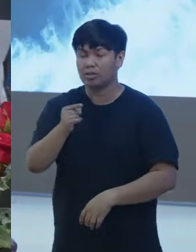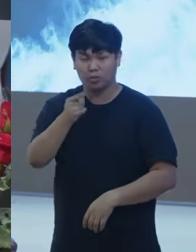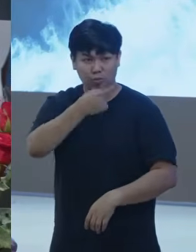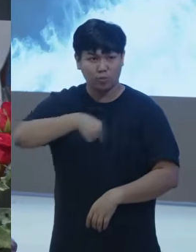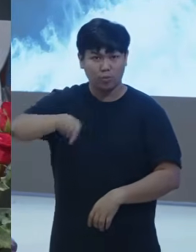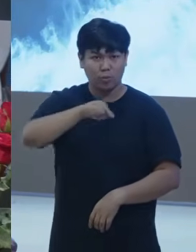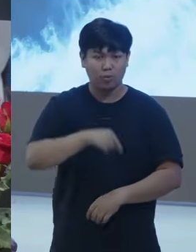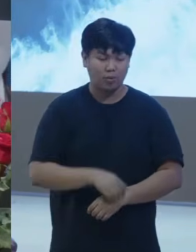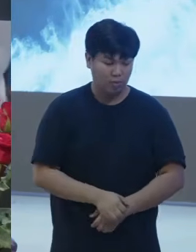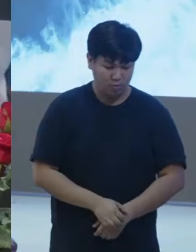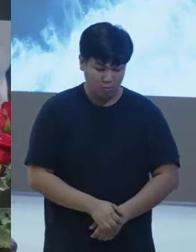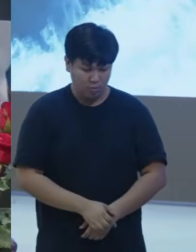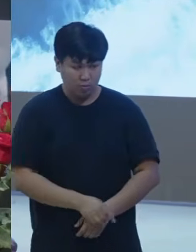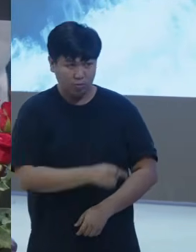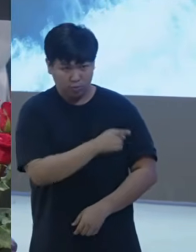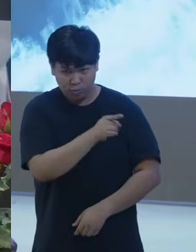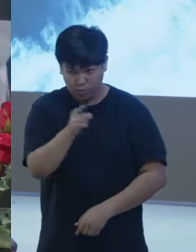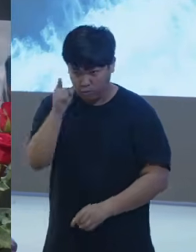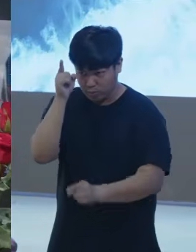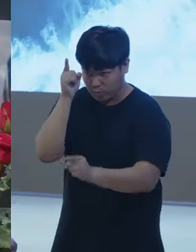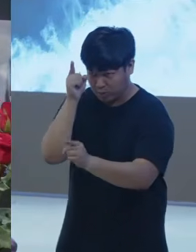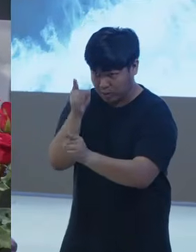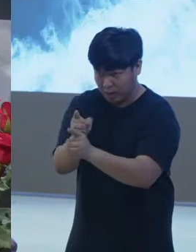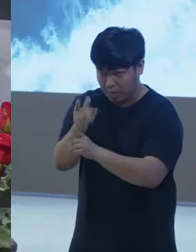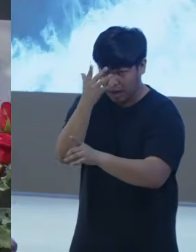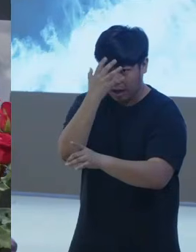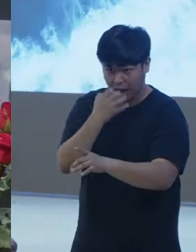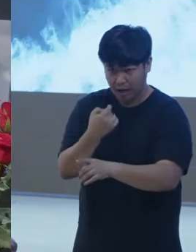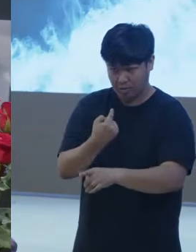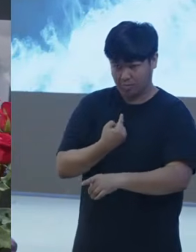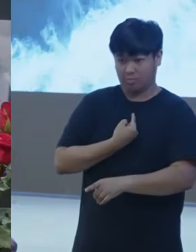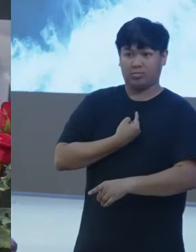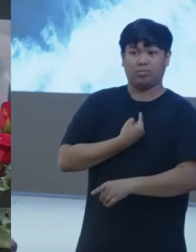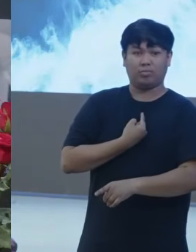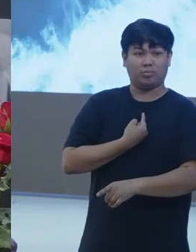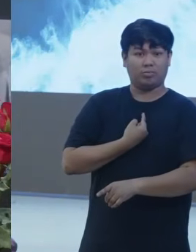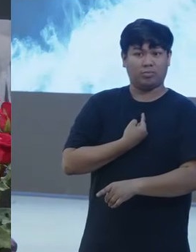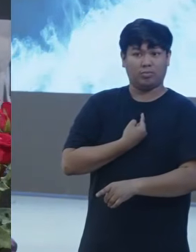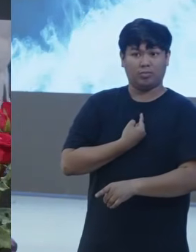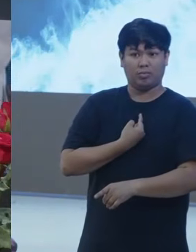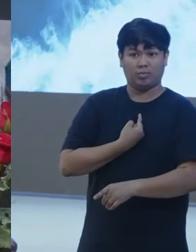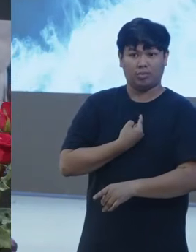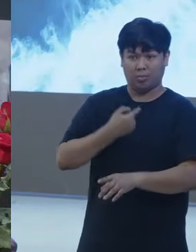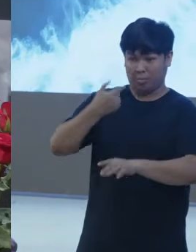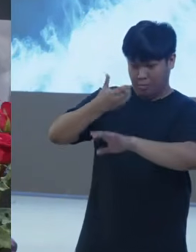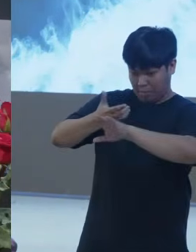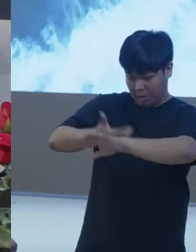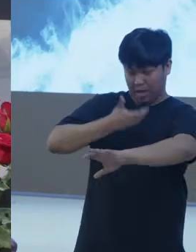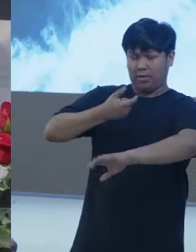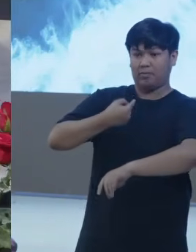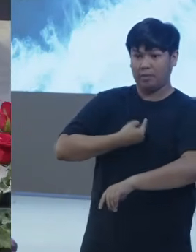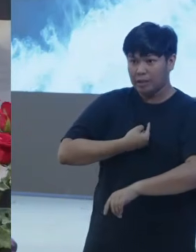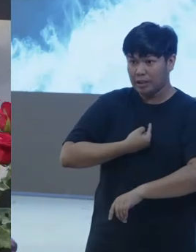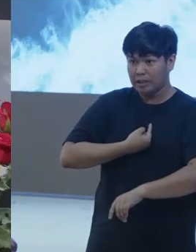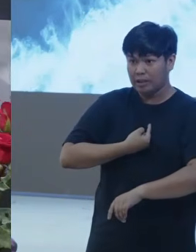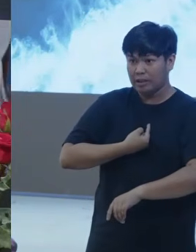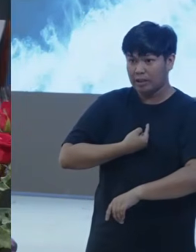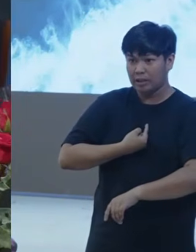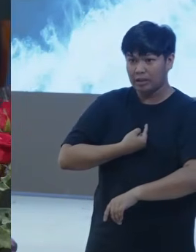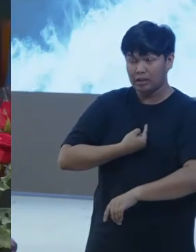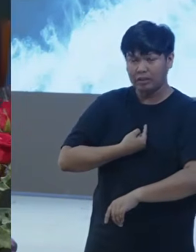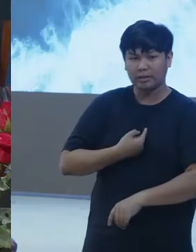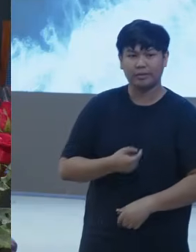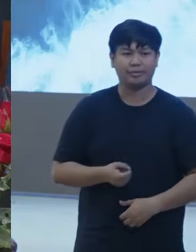Tama ba yan? Ganun po yung pagtutuwid ng Diyos kay Jonah. Ang kasagutan po sa tanong ng Diyos